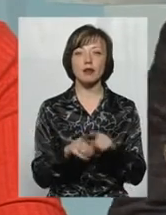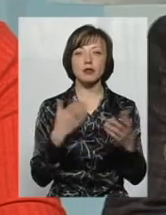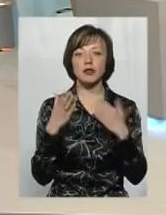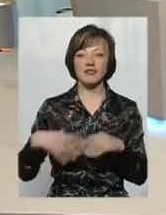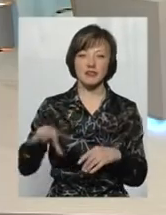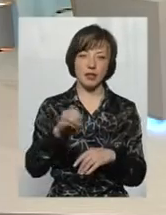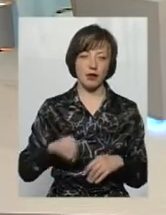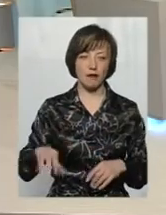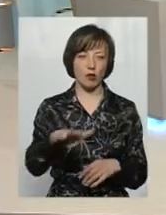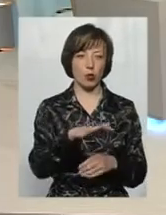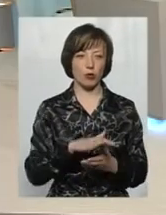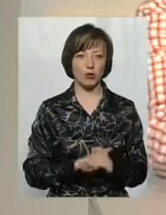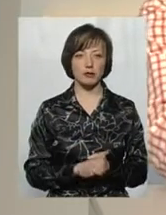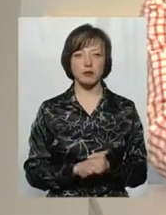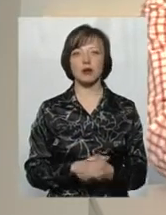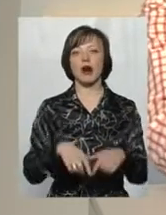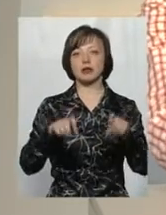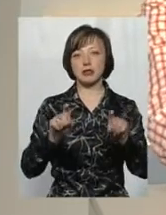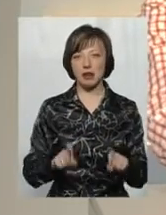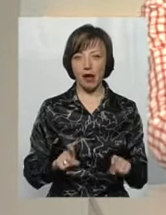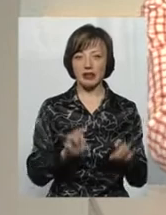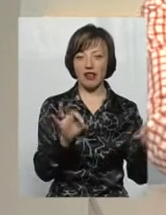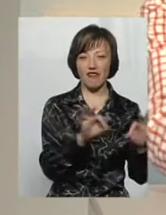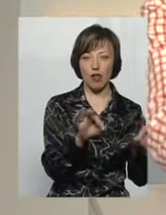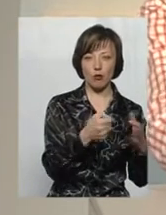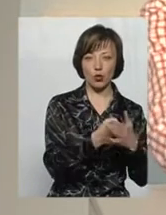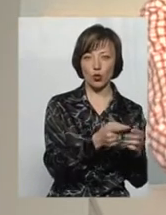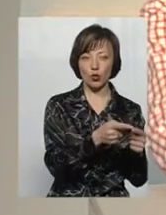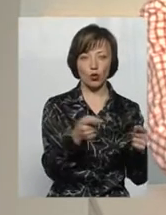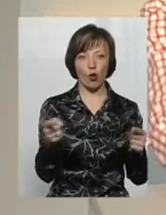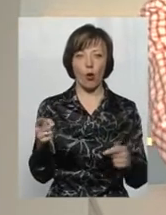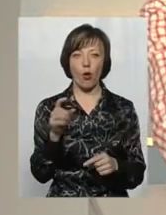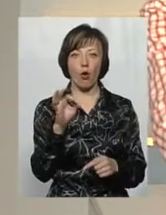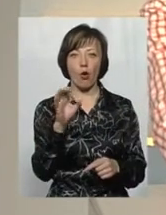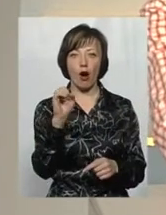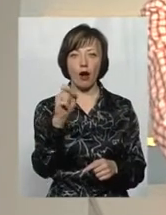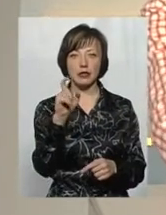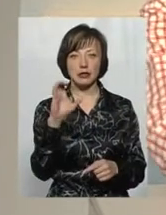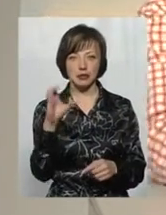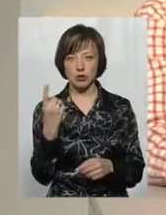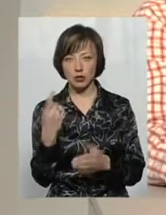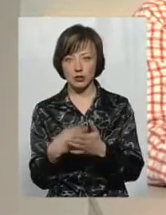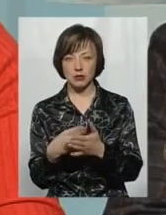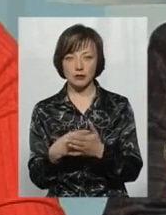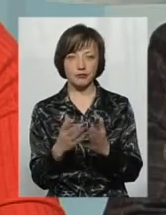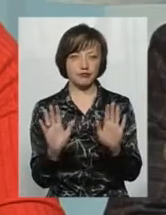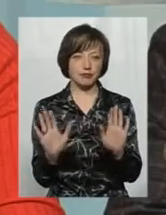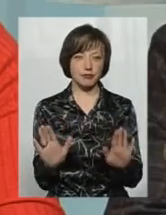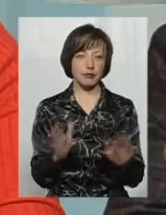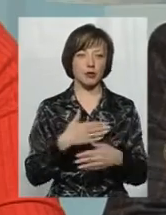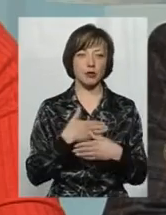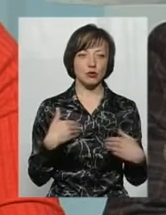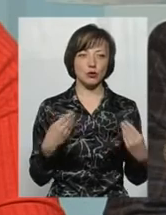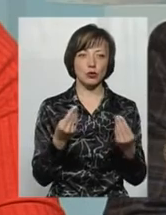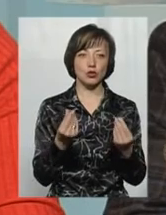Європі. Тобто сідаєш на філармонії, їдеш там, до прикладу, до Оазиса, це одна ціна? Ми не хочемо мати справу з